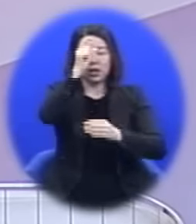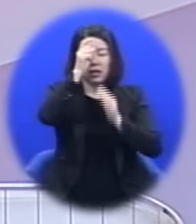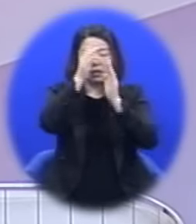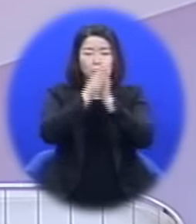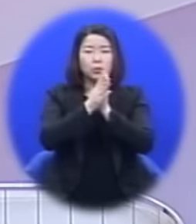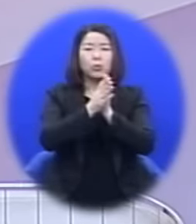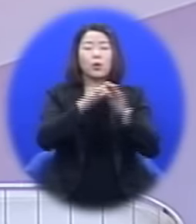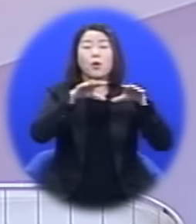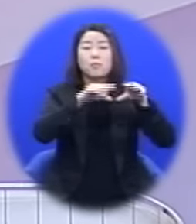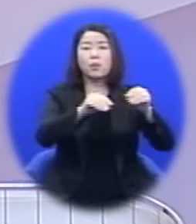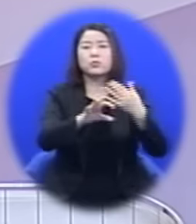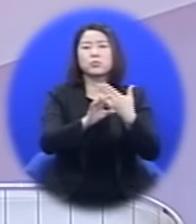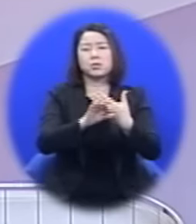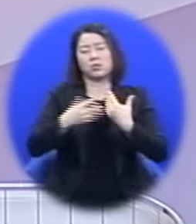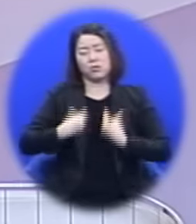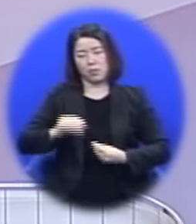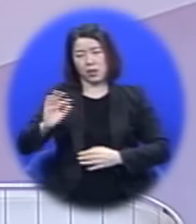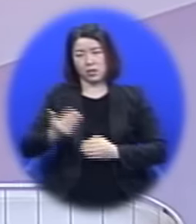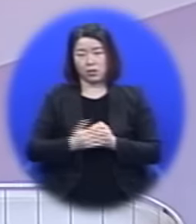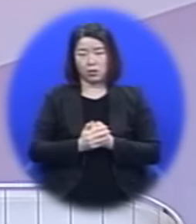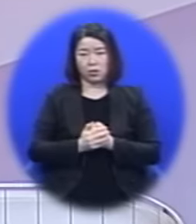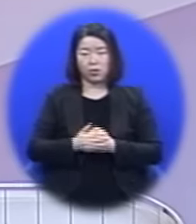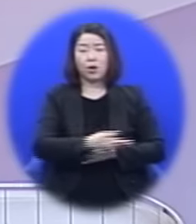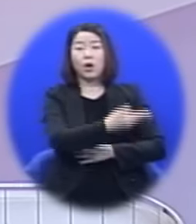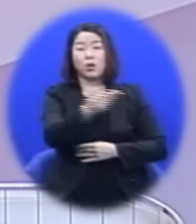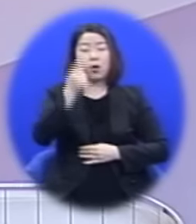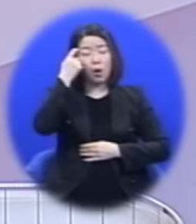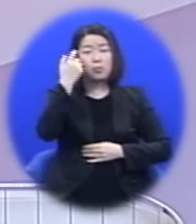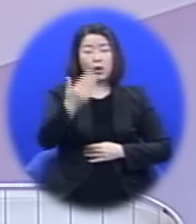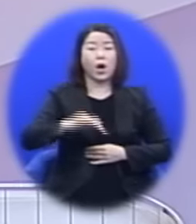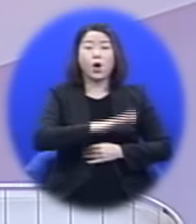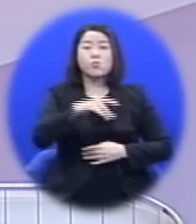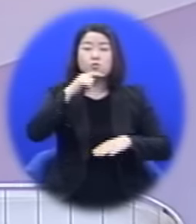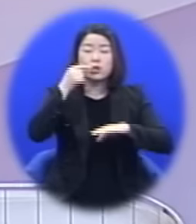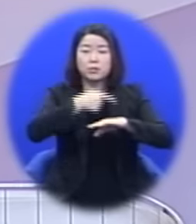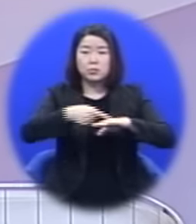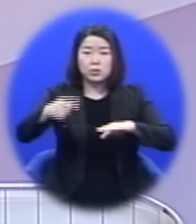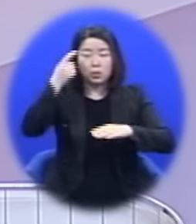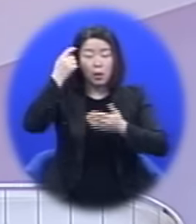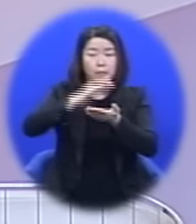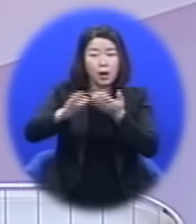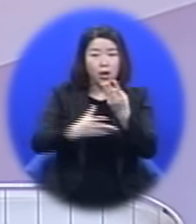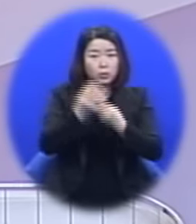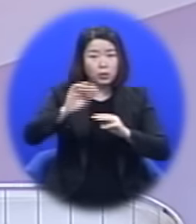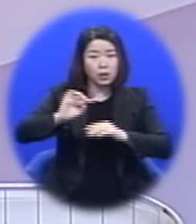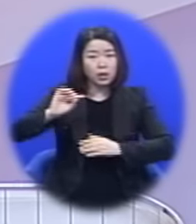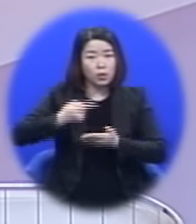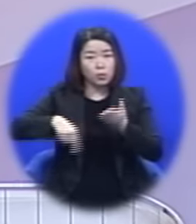여러분들에게 묻습니다. 우리 민족의 평화 통일을 위해서 계속 기도하고 계시지요?